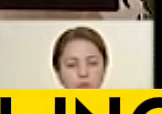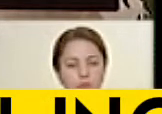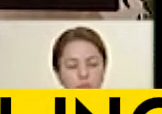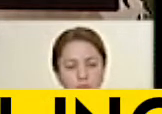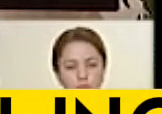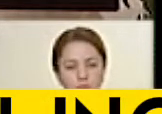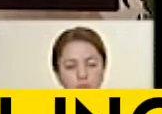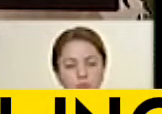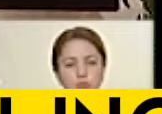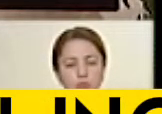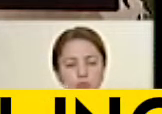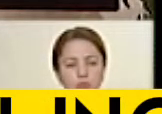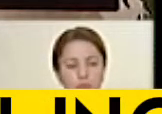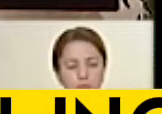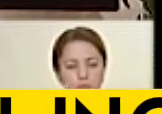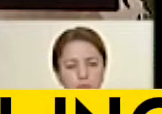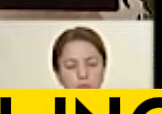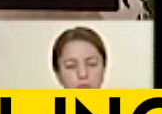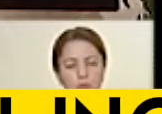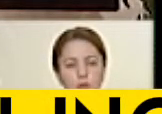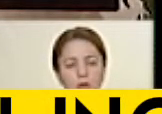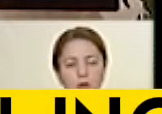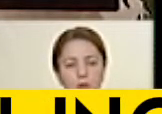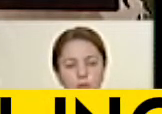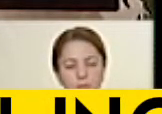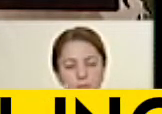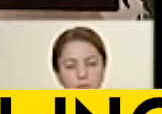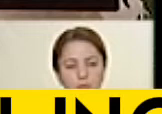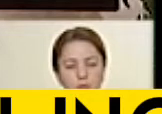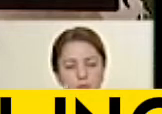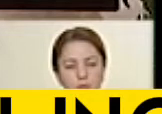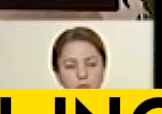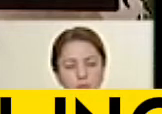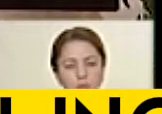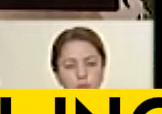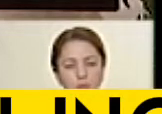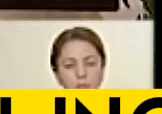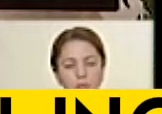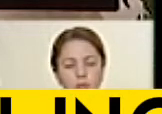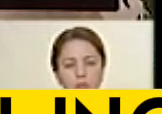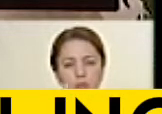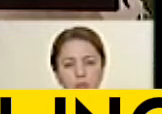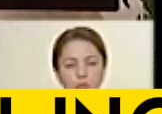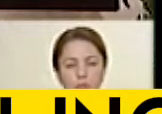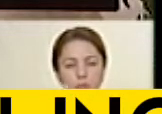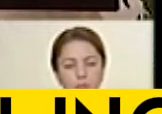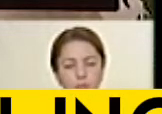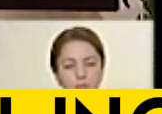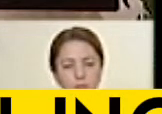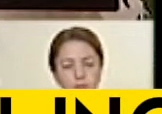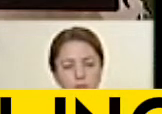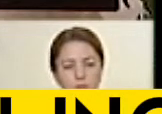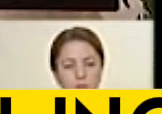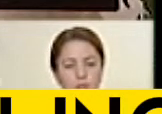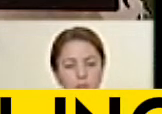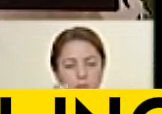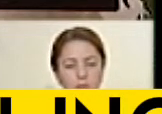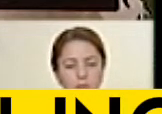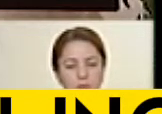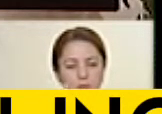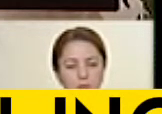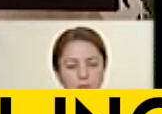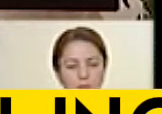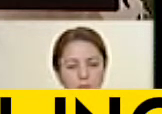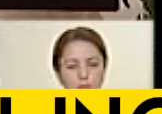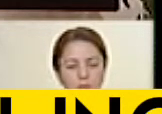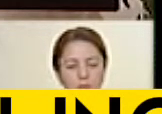bo'ladi. Aynan mana shu jarayonlarda biz avtomobil yo'llarini qurib, demak, ularni foydalanish imkoniyatimiz yuzaga keladi.